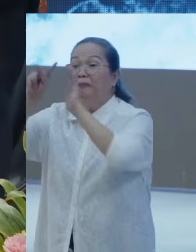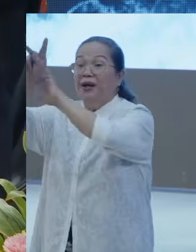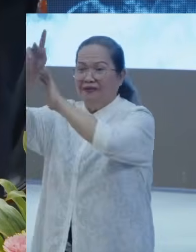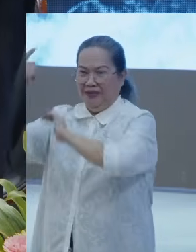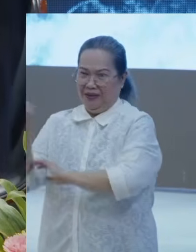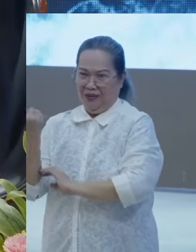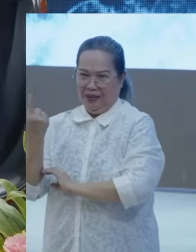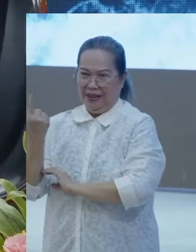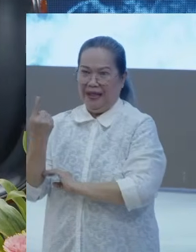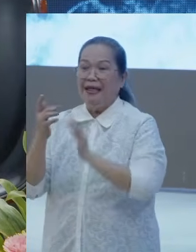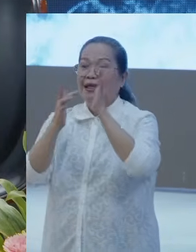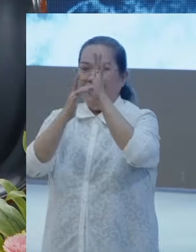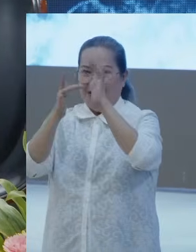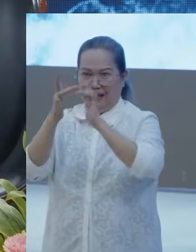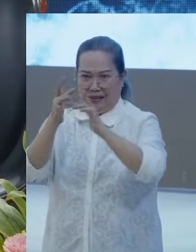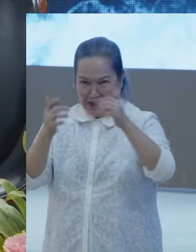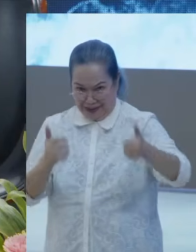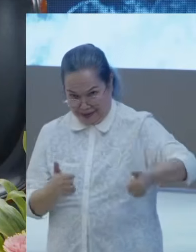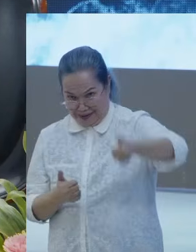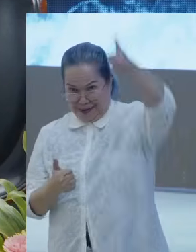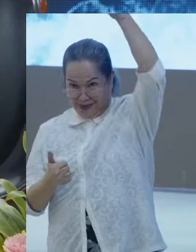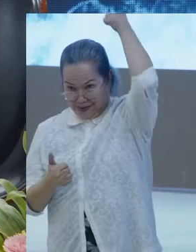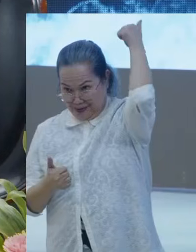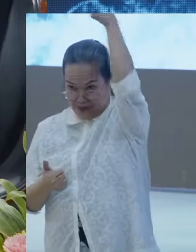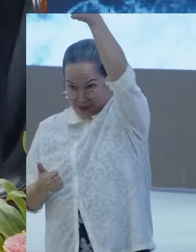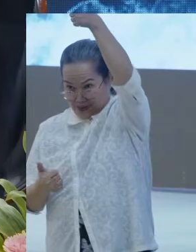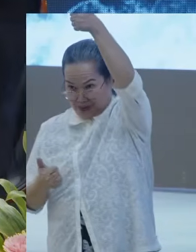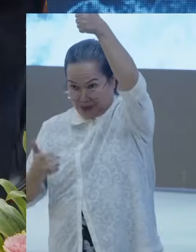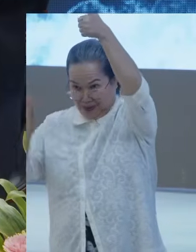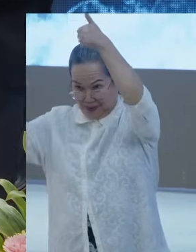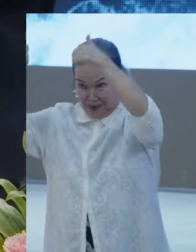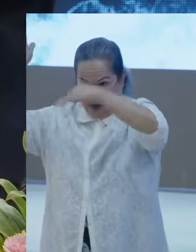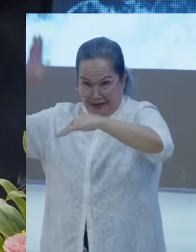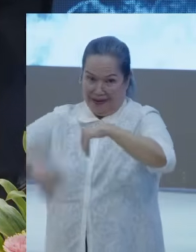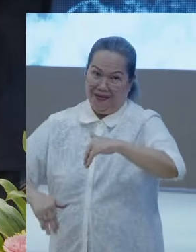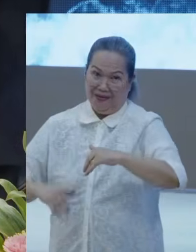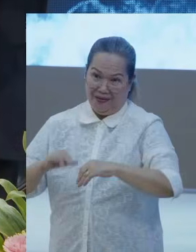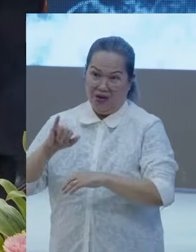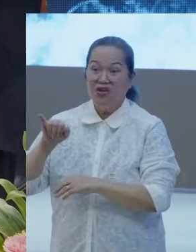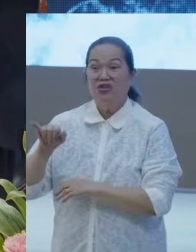Yung propeta na humarap sa Nineveh, si Jonah,